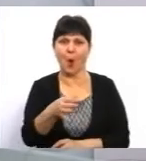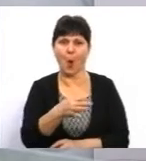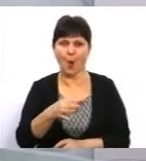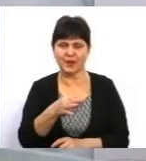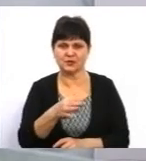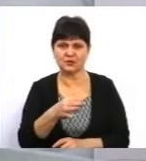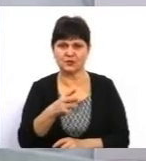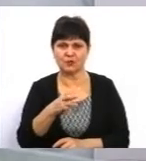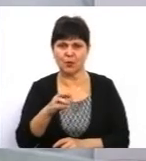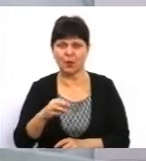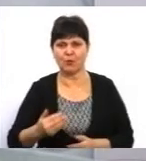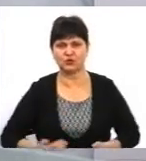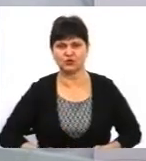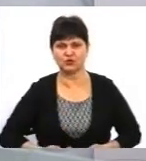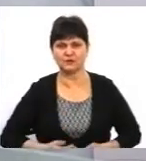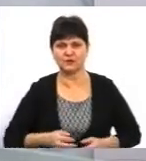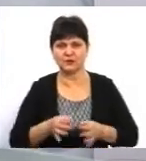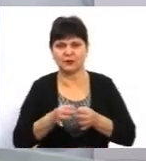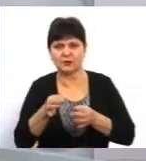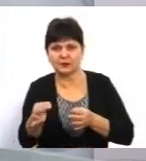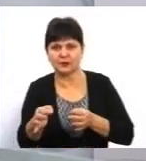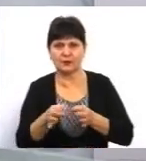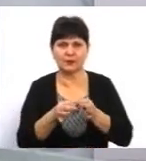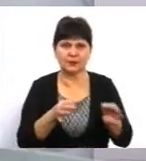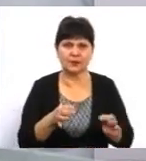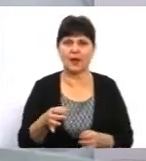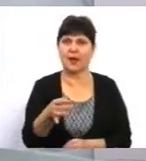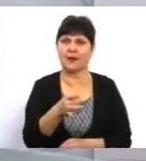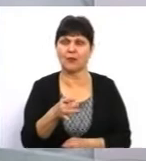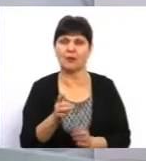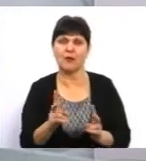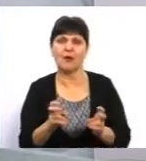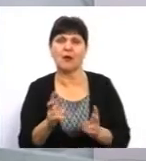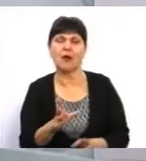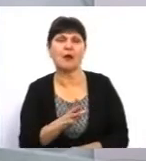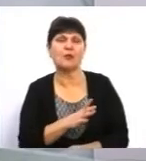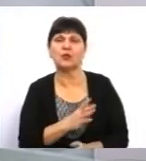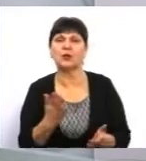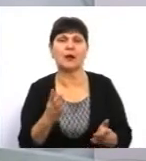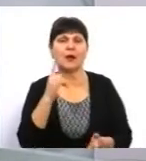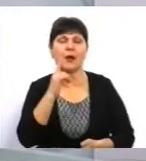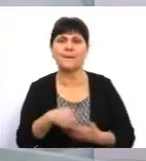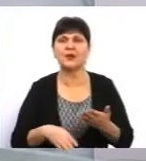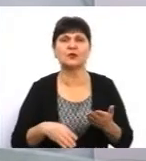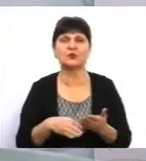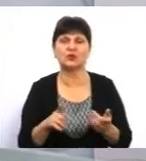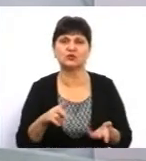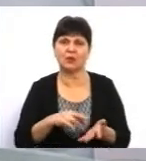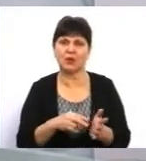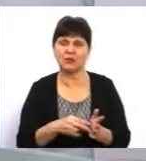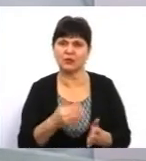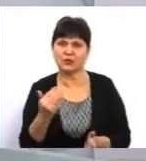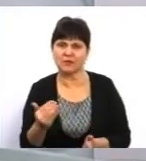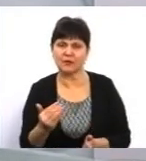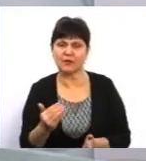але проживає, по суті, у якомусь із районів. Як бути тоді? Яка методологія, що передбачає, скажімо, «Е-малятко» в